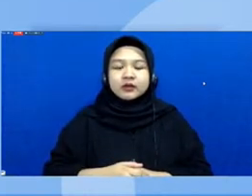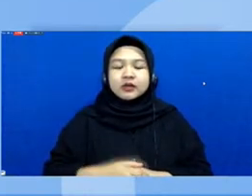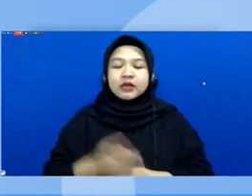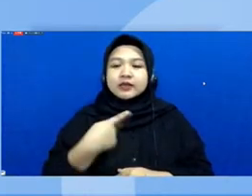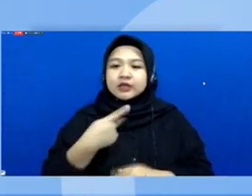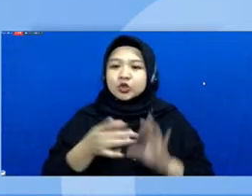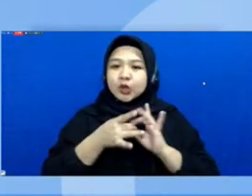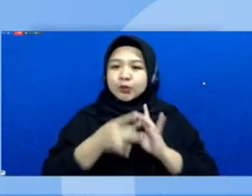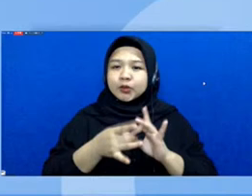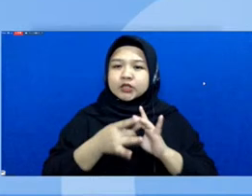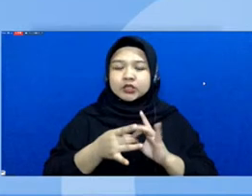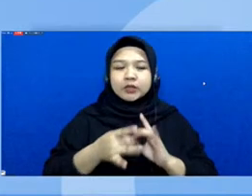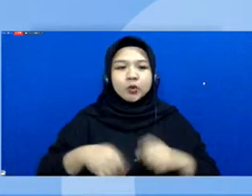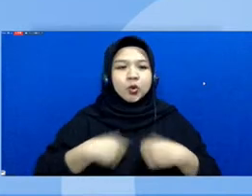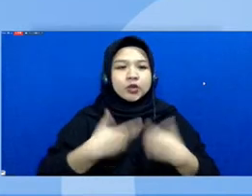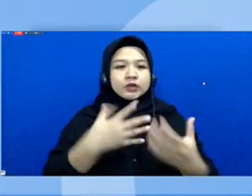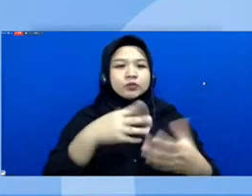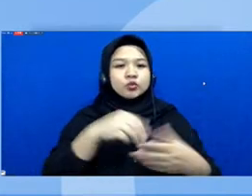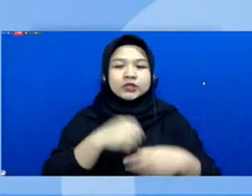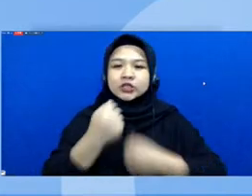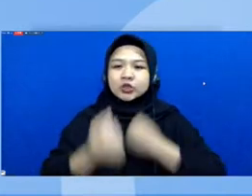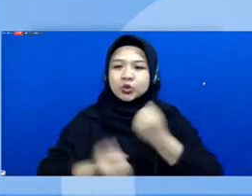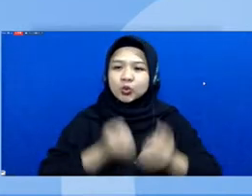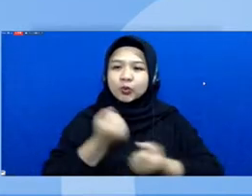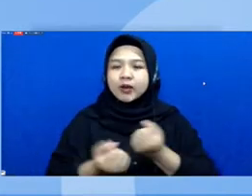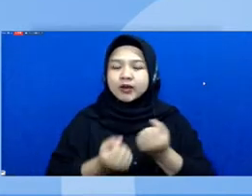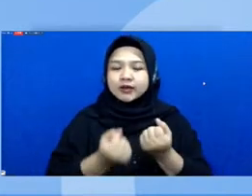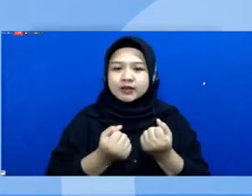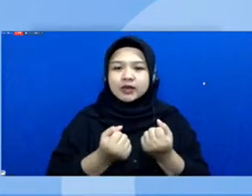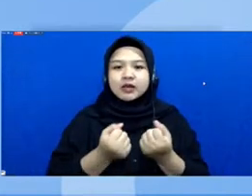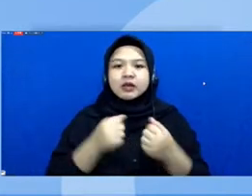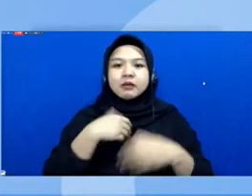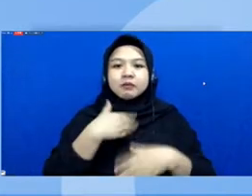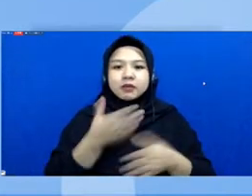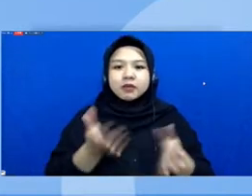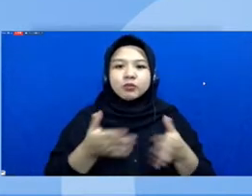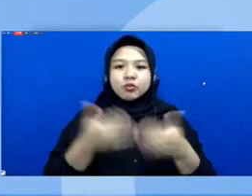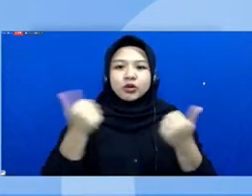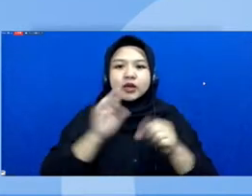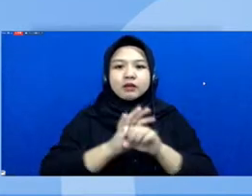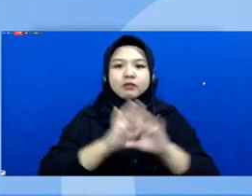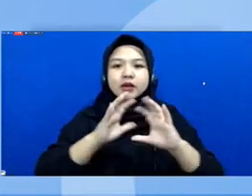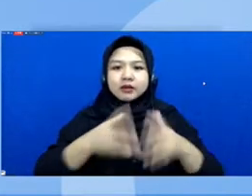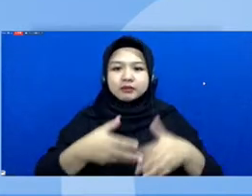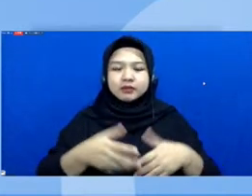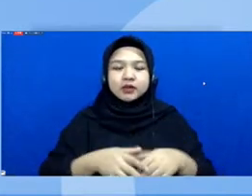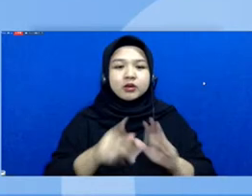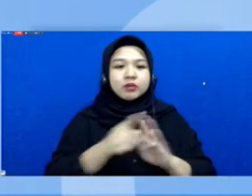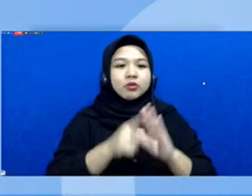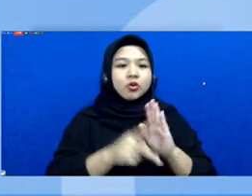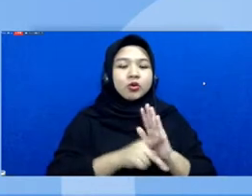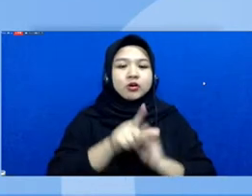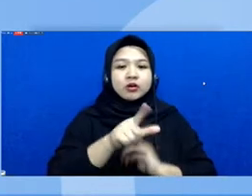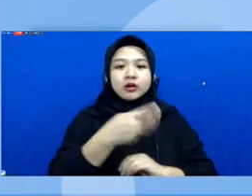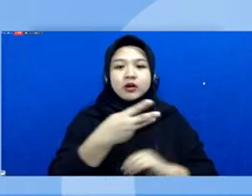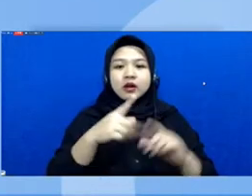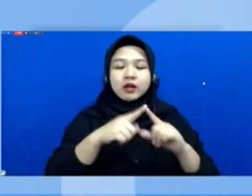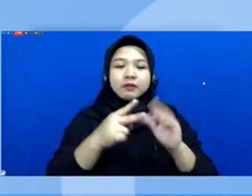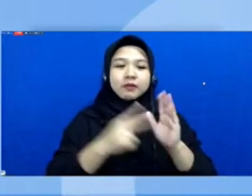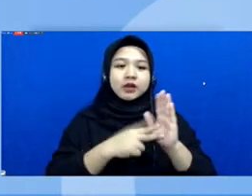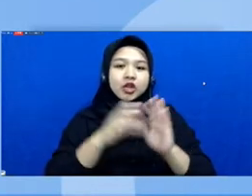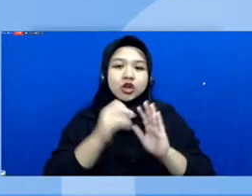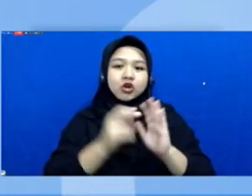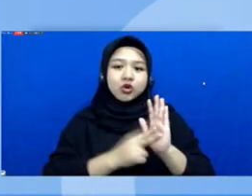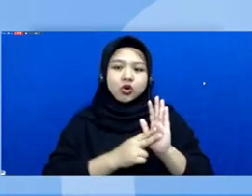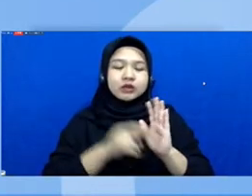sama dan berkontribusi dalam upaya pengendalian pandemi COVID-19. Program Lean On by Invest tidak berhenti dan berubah